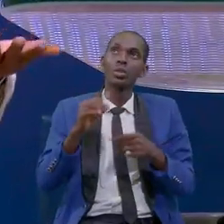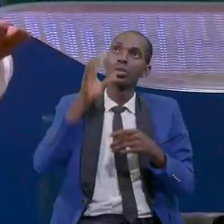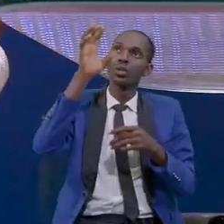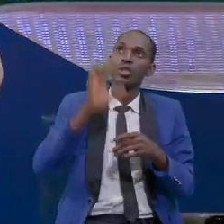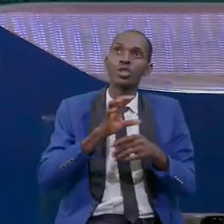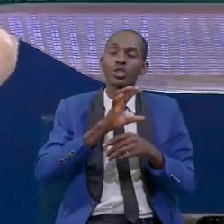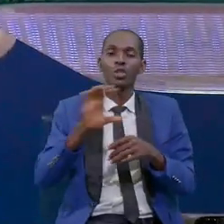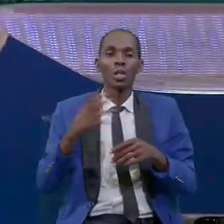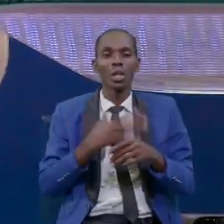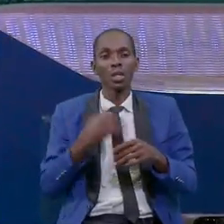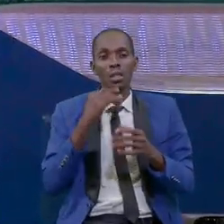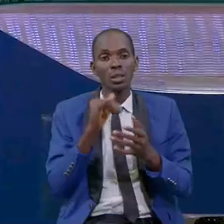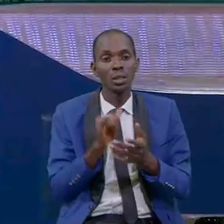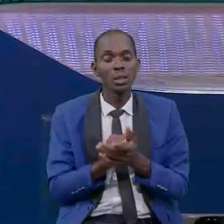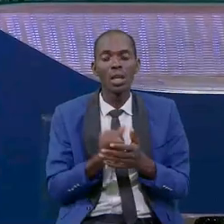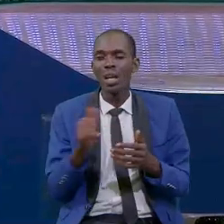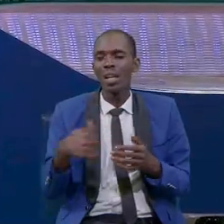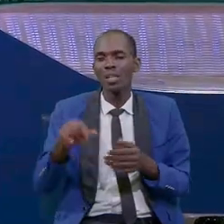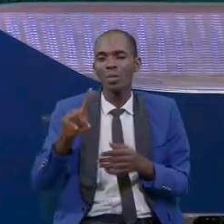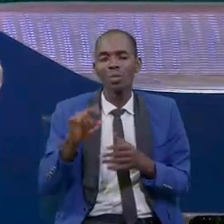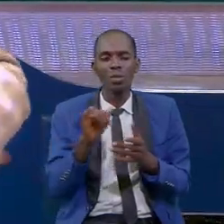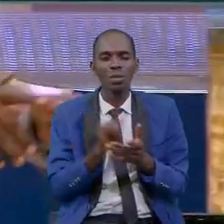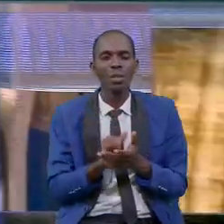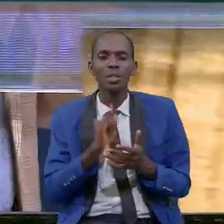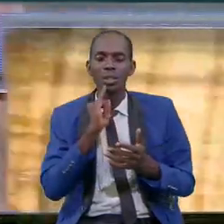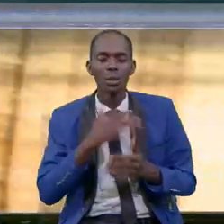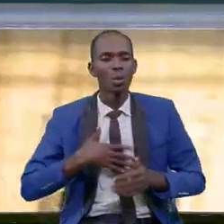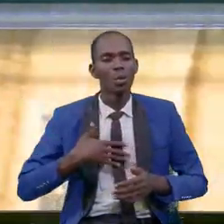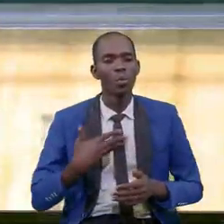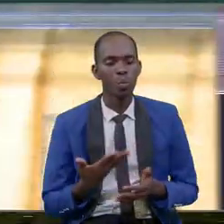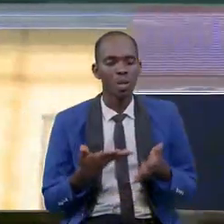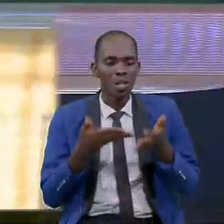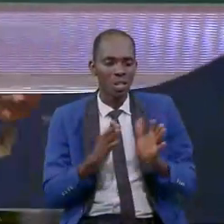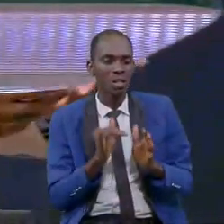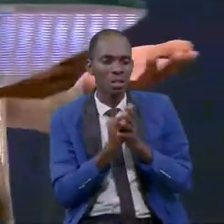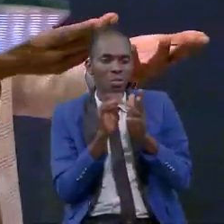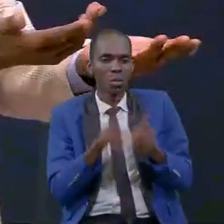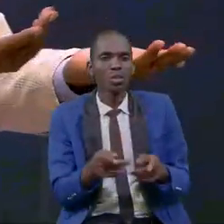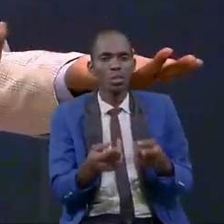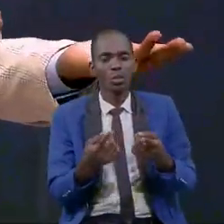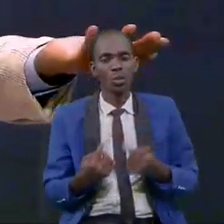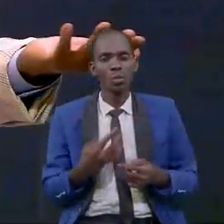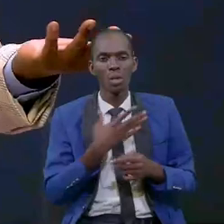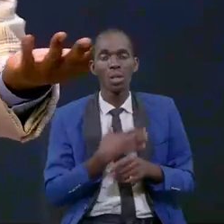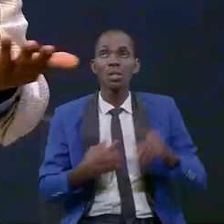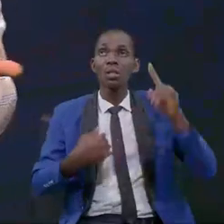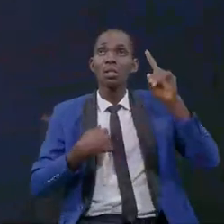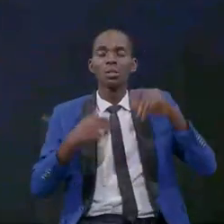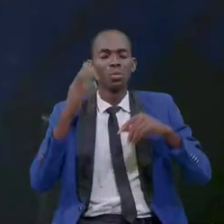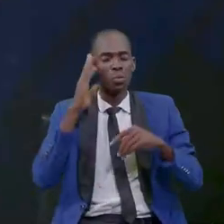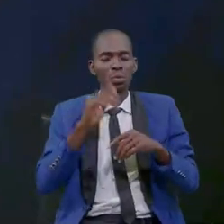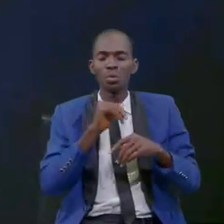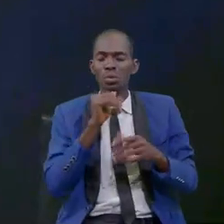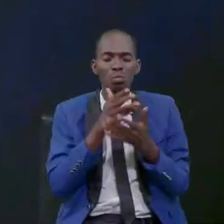il dit quiconque vient, que je ne mettrai pas dehors celui qui vient à moi. Nous avons l'opportunité, le privilège d'avoir les